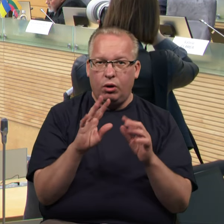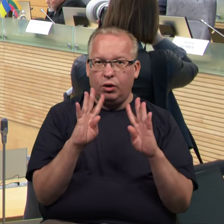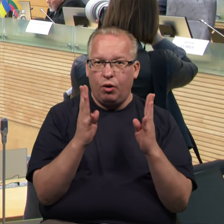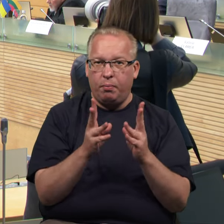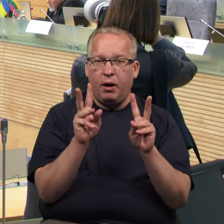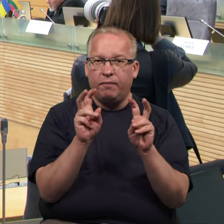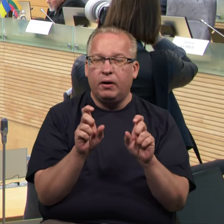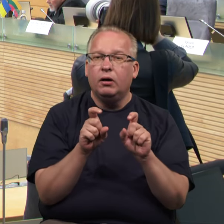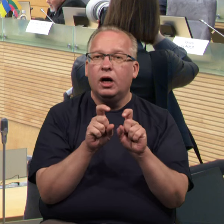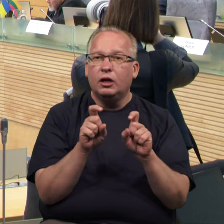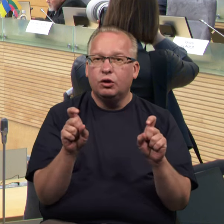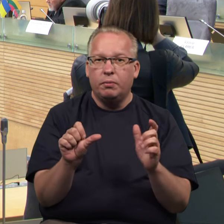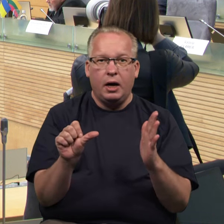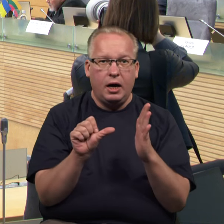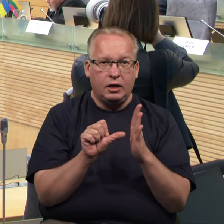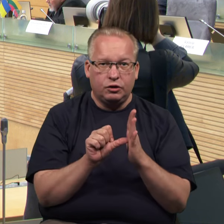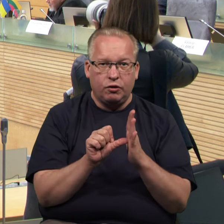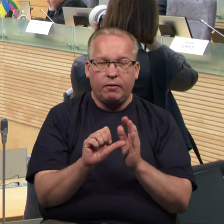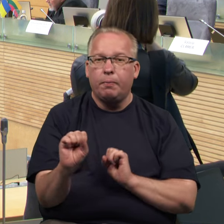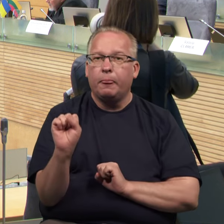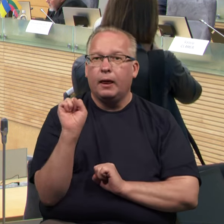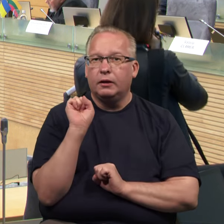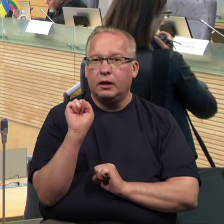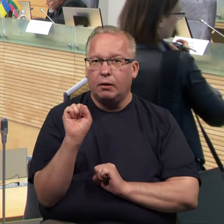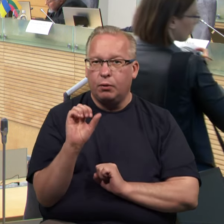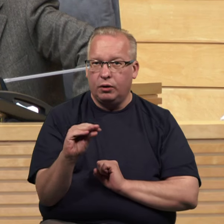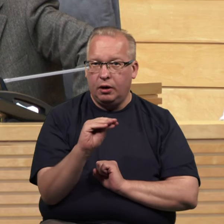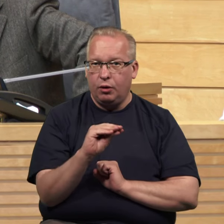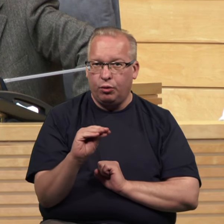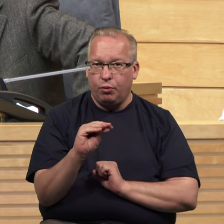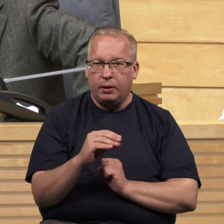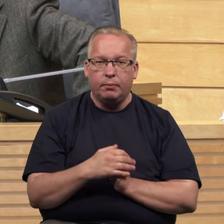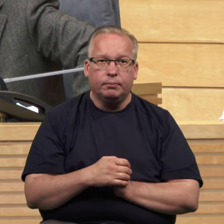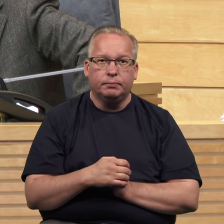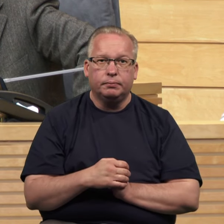vadina instituciją atstovaujančią demokratiniai Europai.